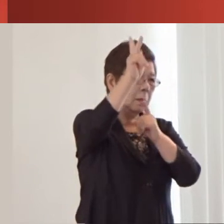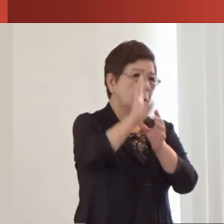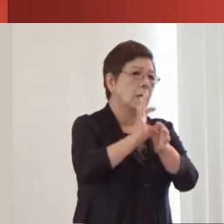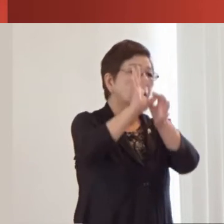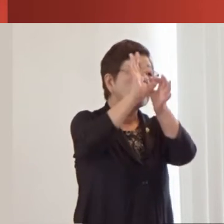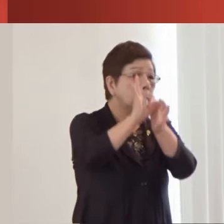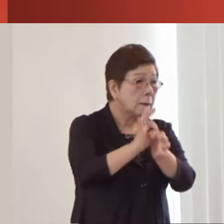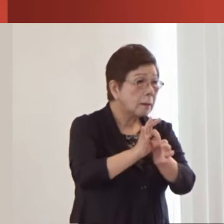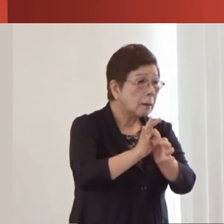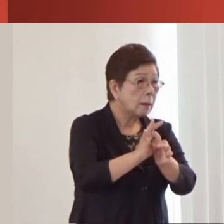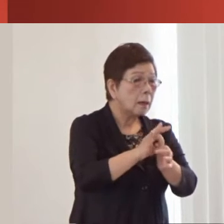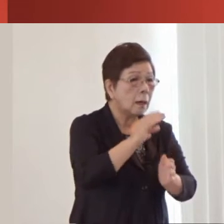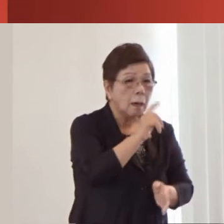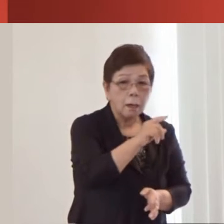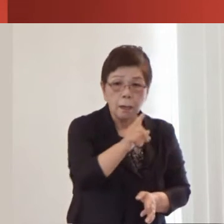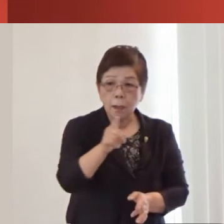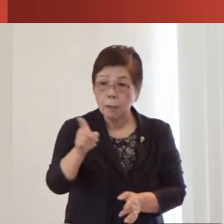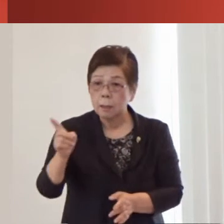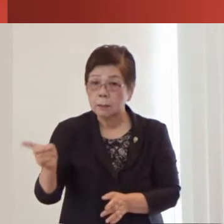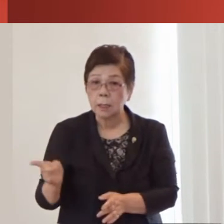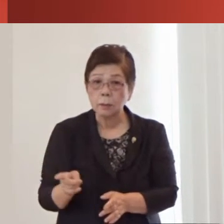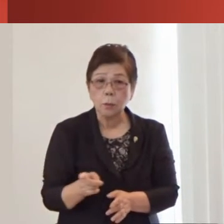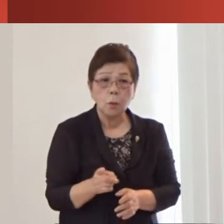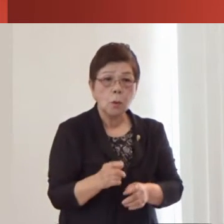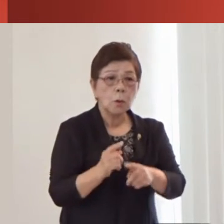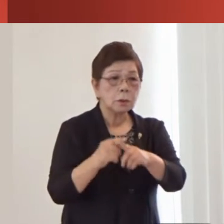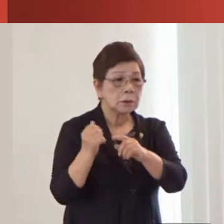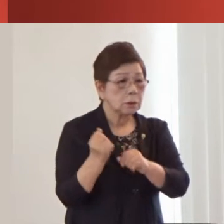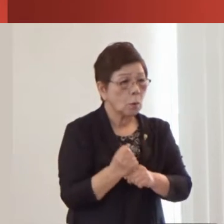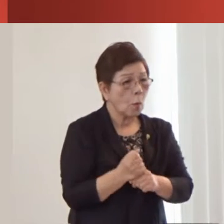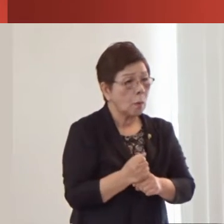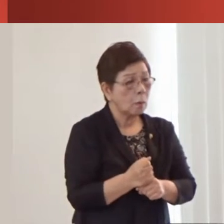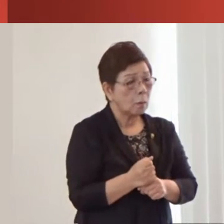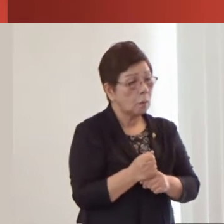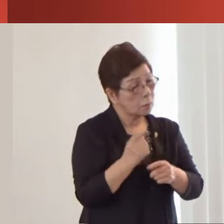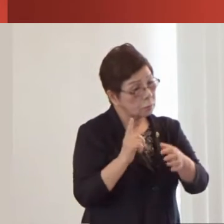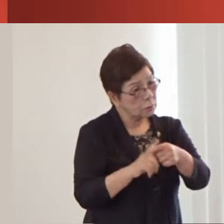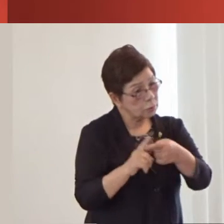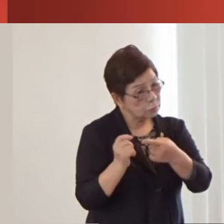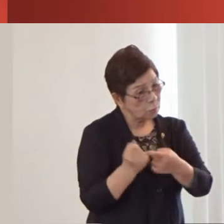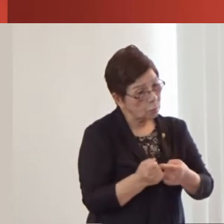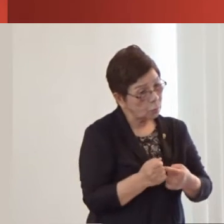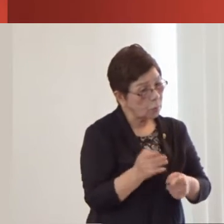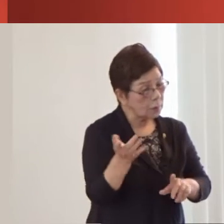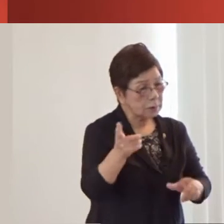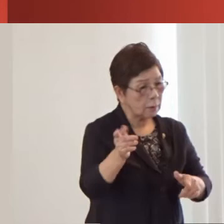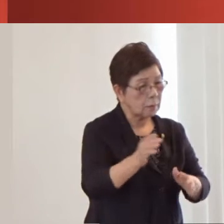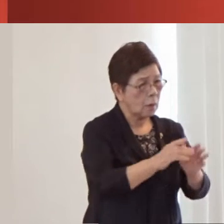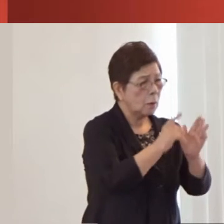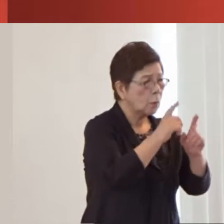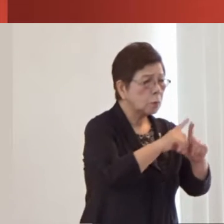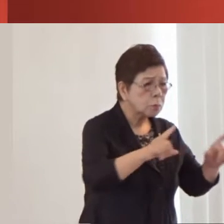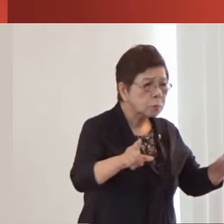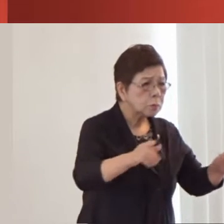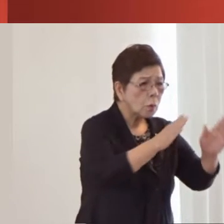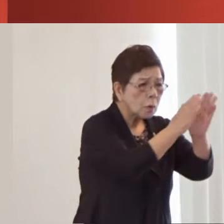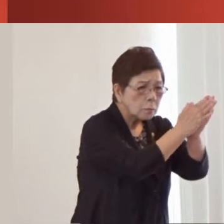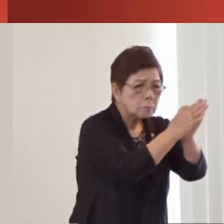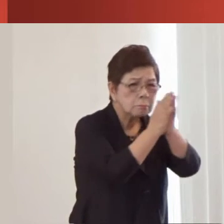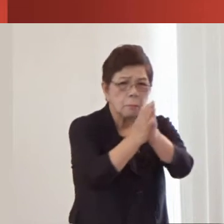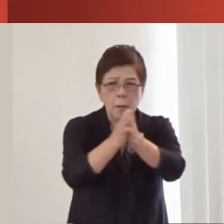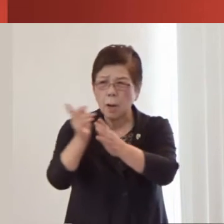あんたの宗教は間違ってると私は外では言いませんけれども、ここではこの聖書の教え